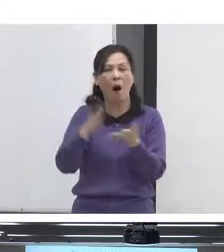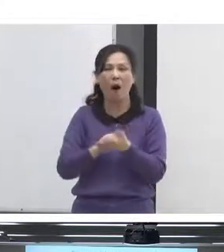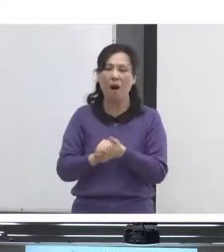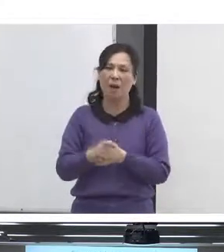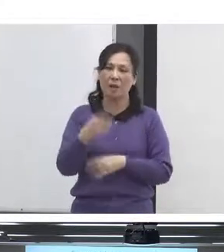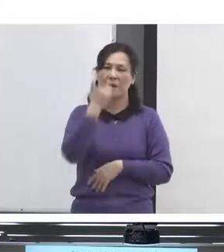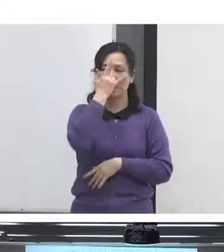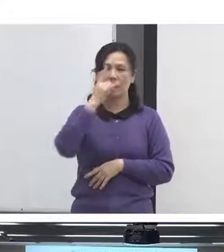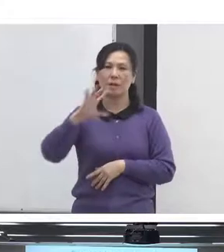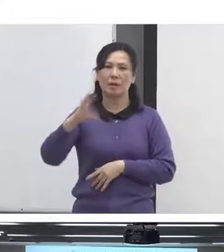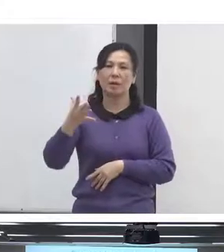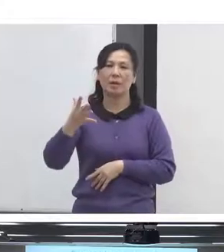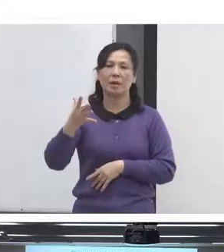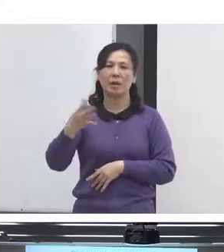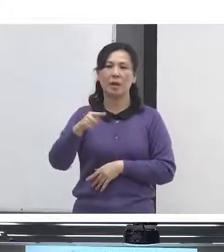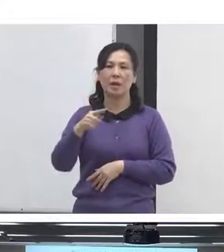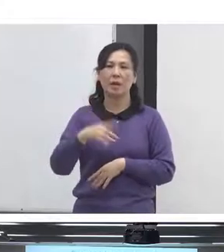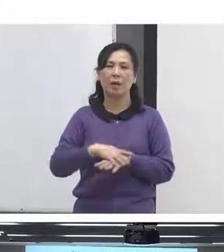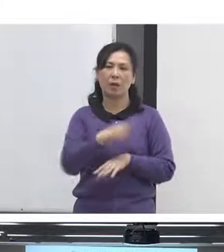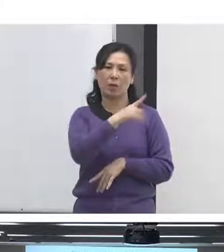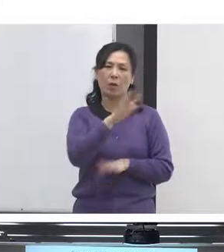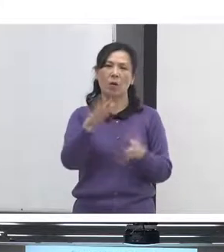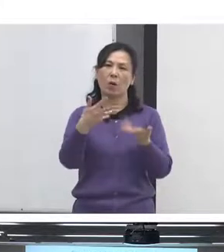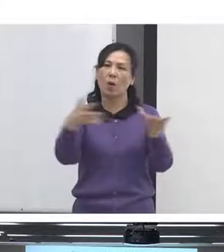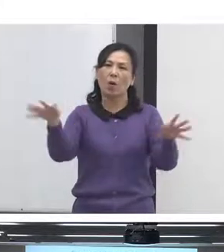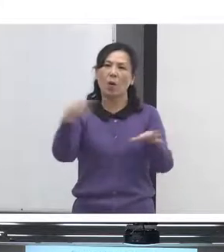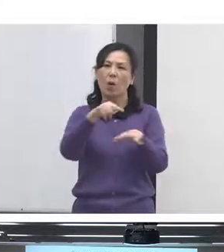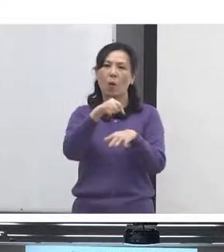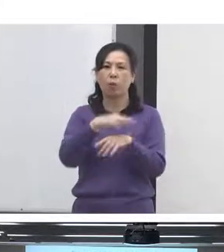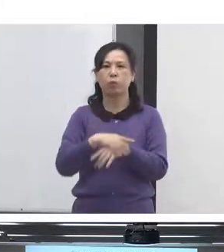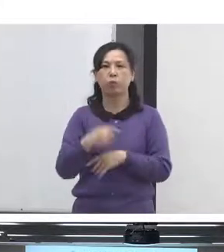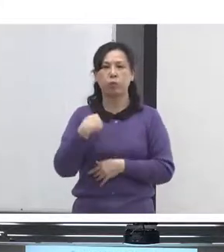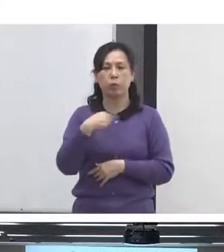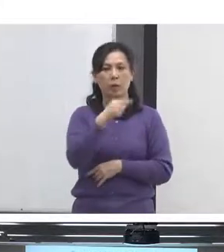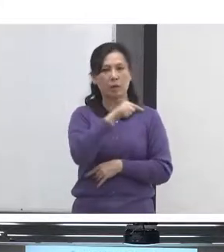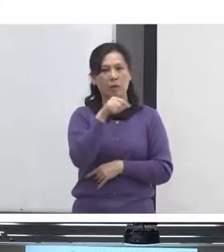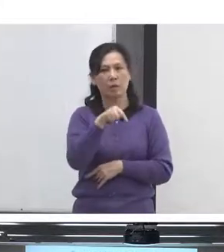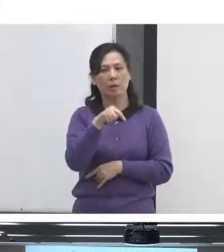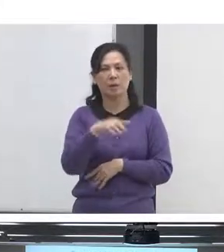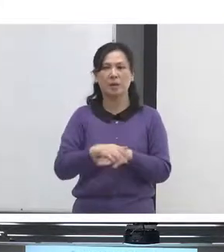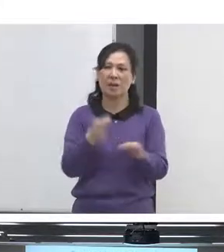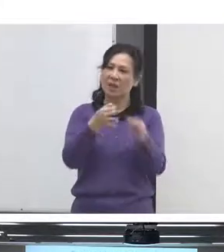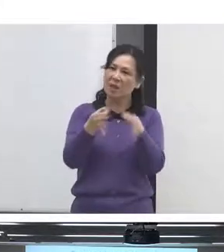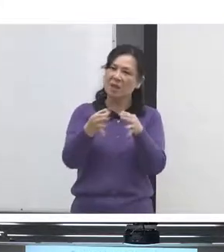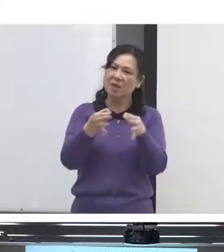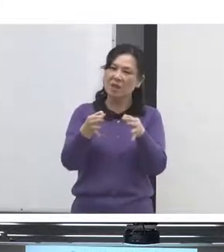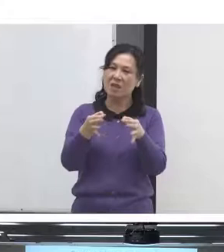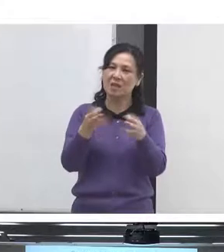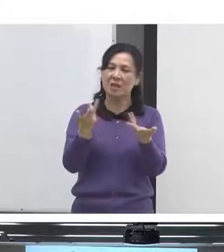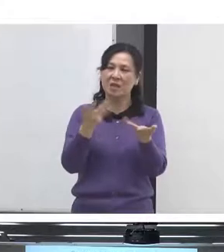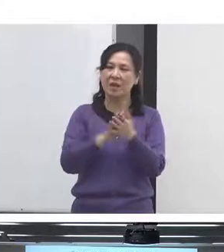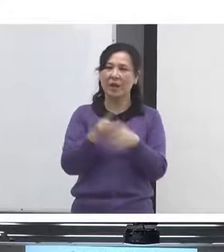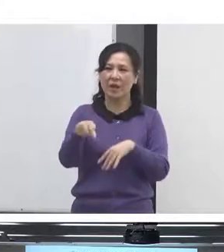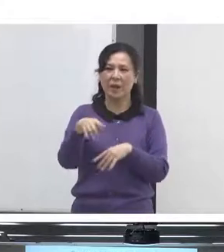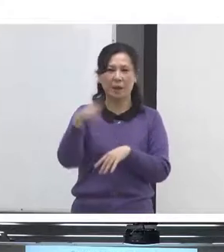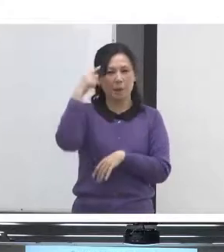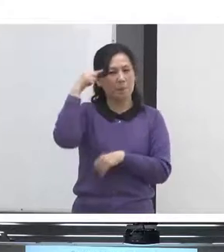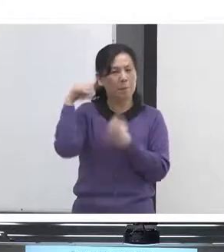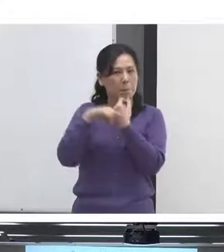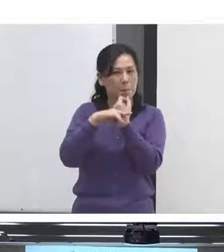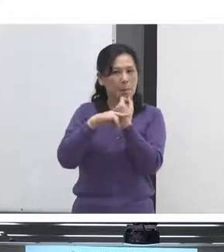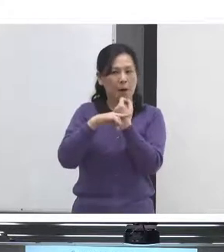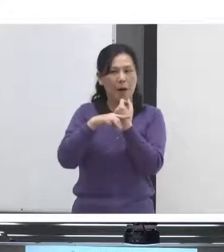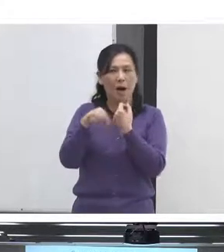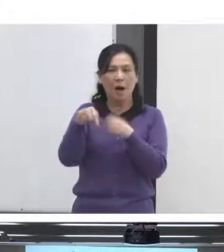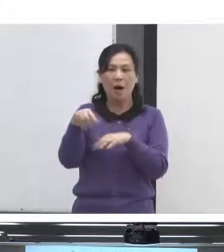德国就是有非常多的 Corona case 嘛。那这个部分3月的时候 ASRI 开发了一个 RKI， 就是我们的